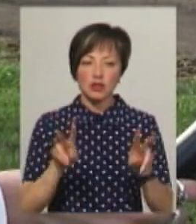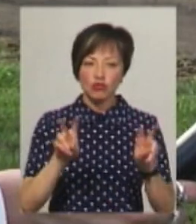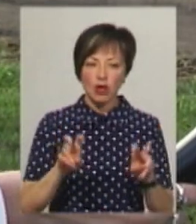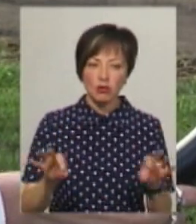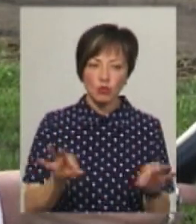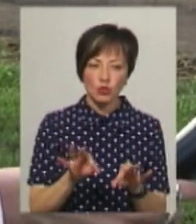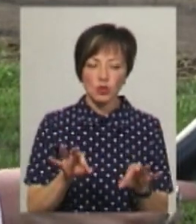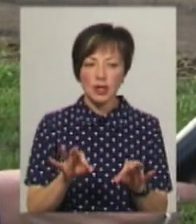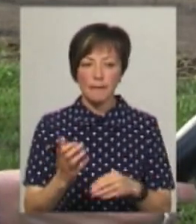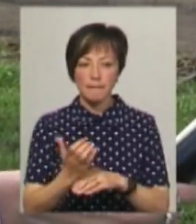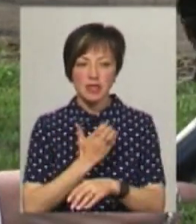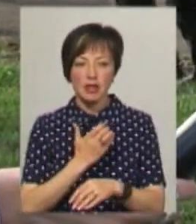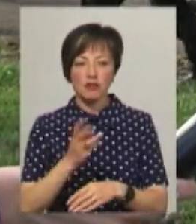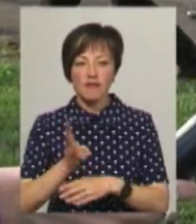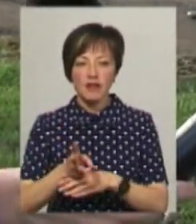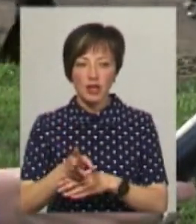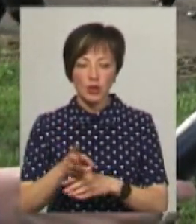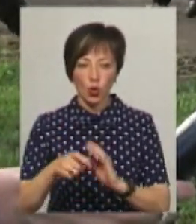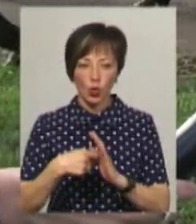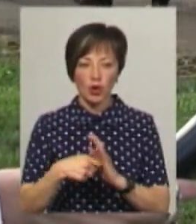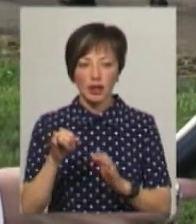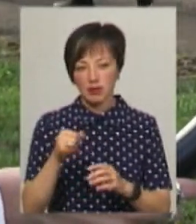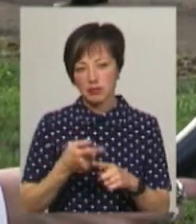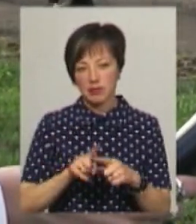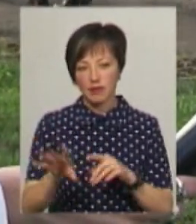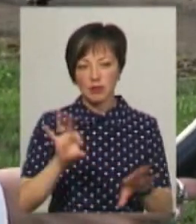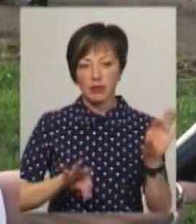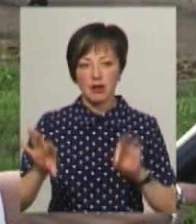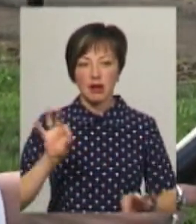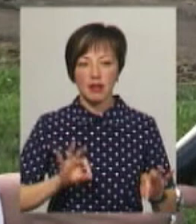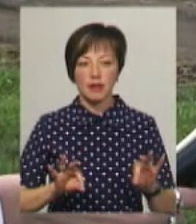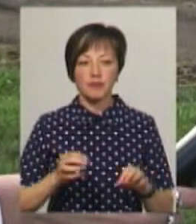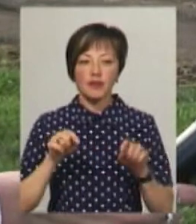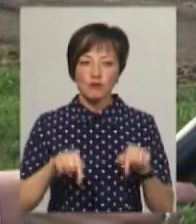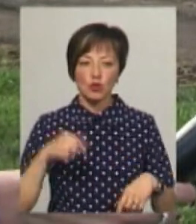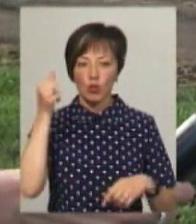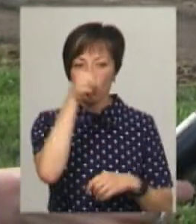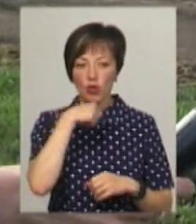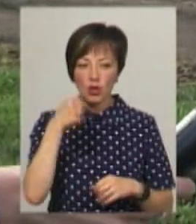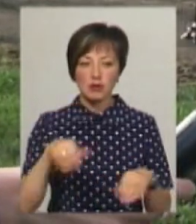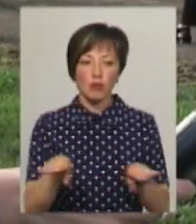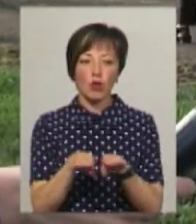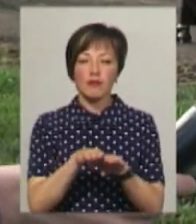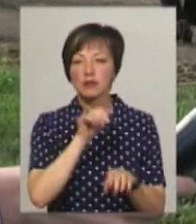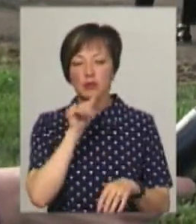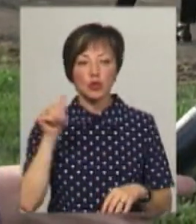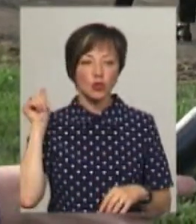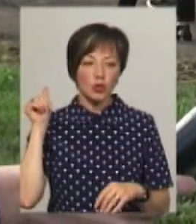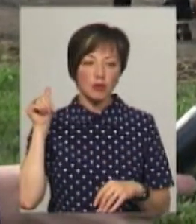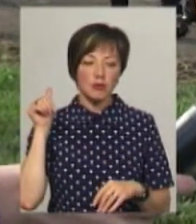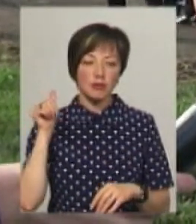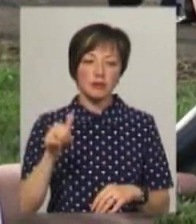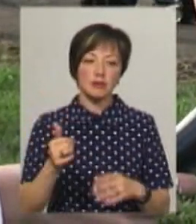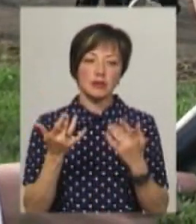музики, приславши відео, і по якому ми відбирали їх. І от в цьому році, порівняно з минулим роком,